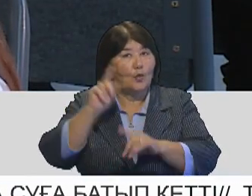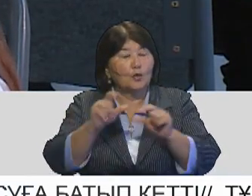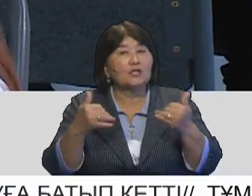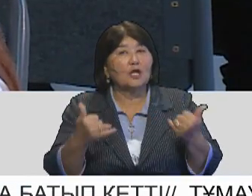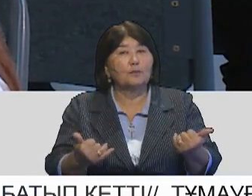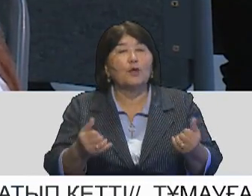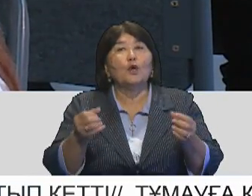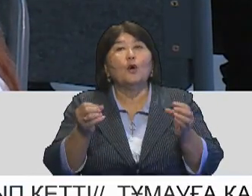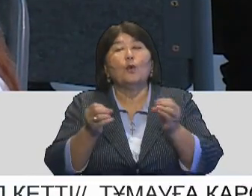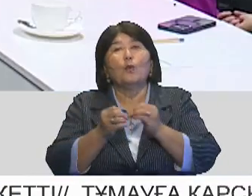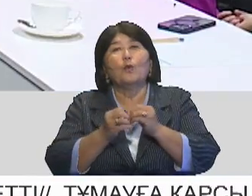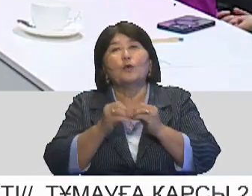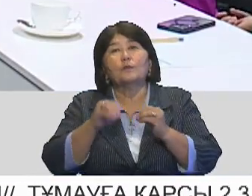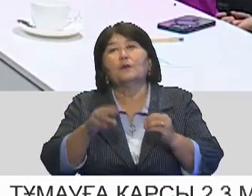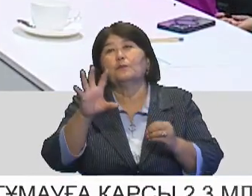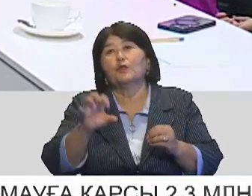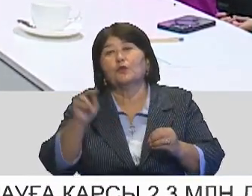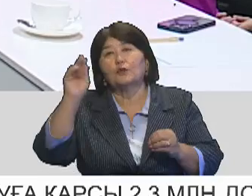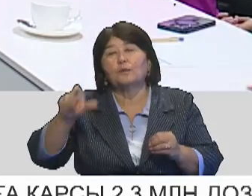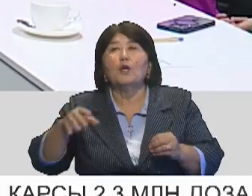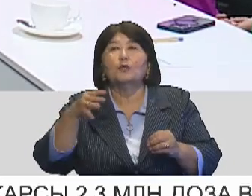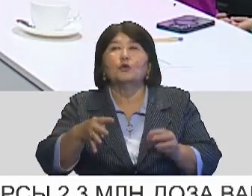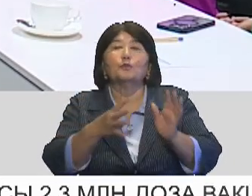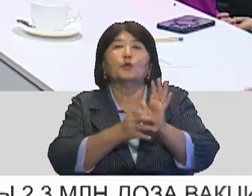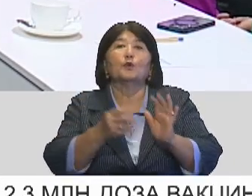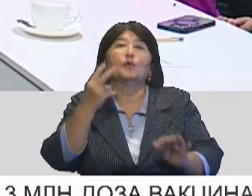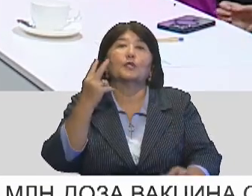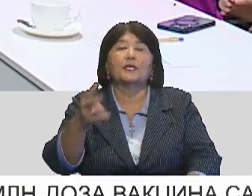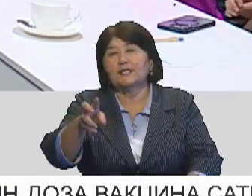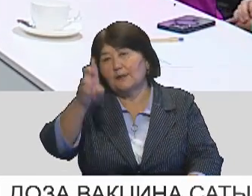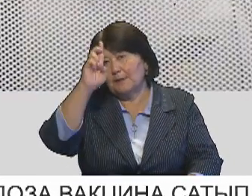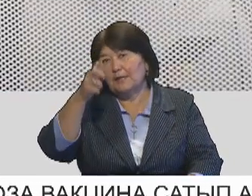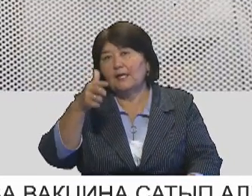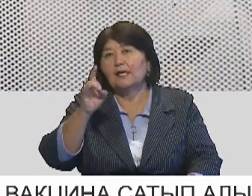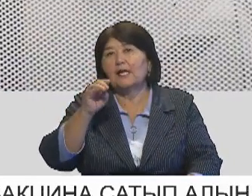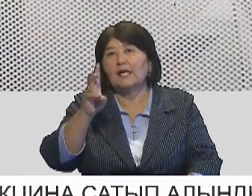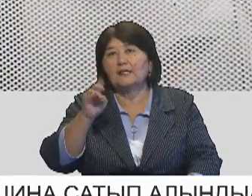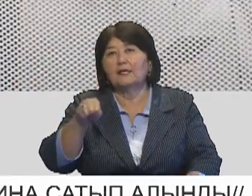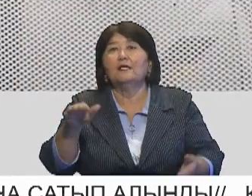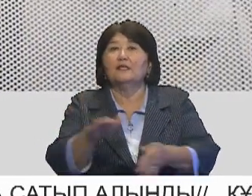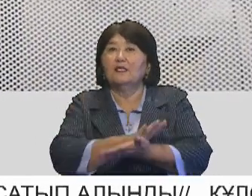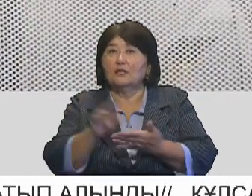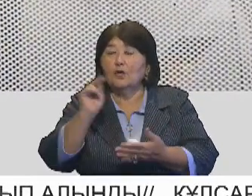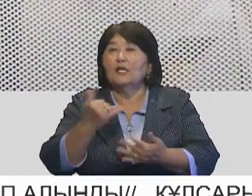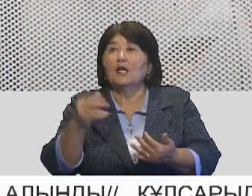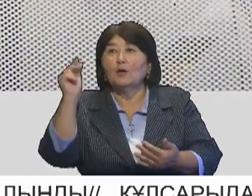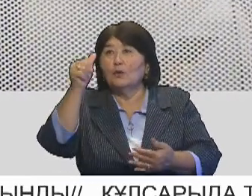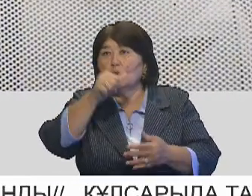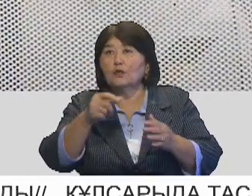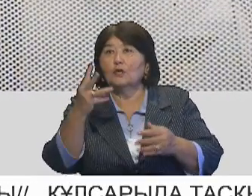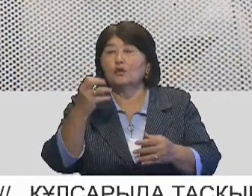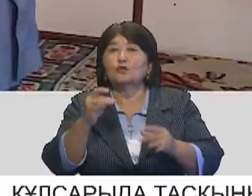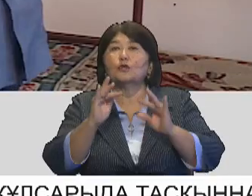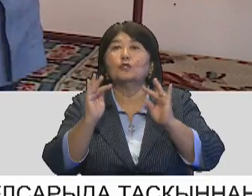бүгінде 10500 білім алушы болса, олардың 4902-сі мемлекеттік грант негізінде оқиды. Жаңа оқу жылы қарсаңында 300